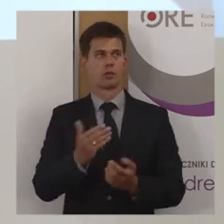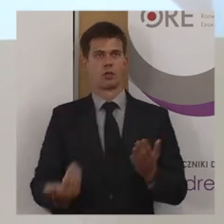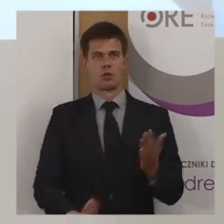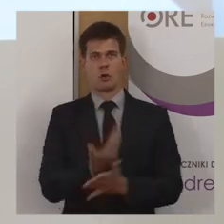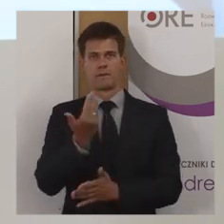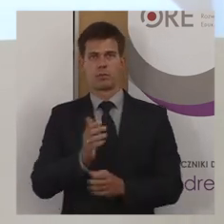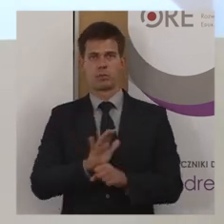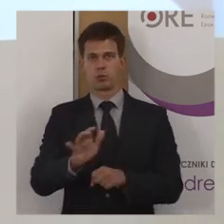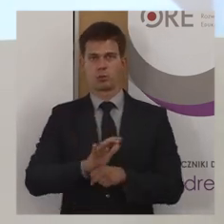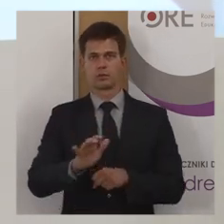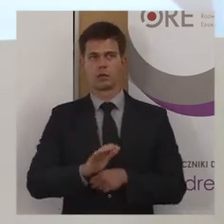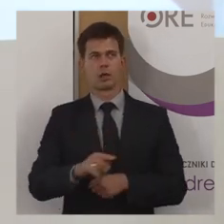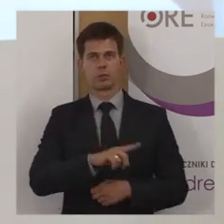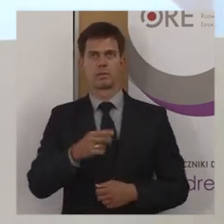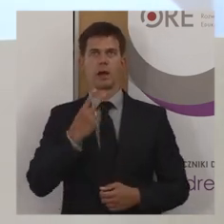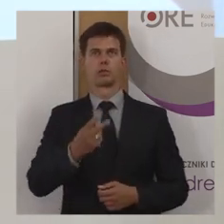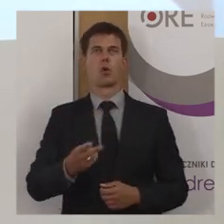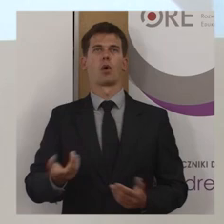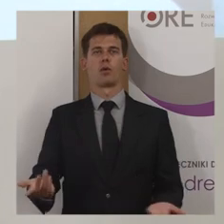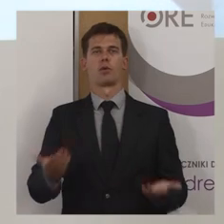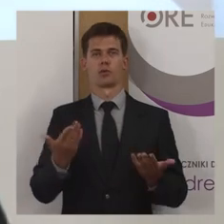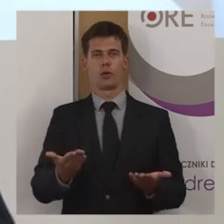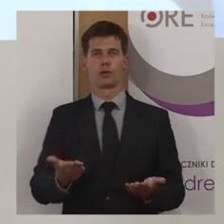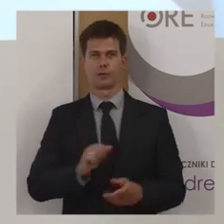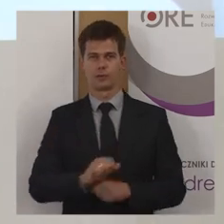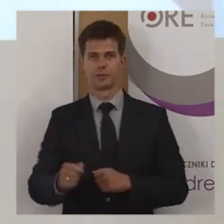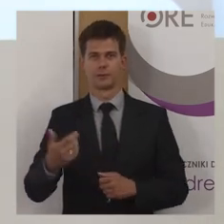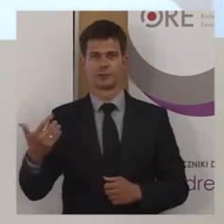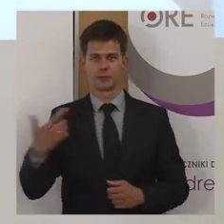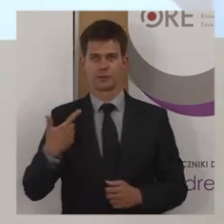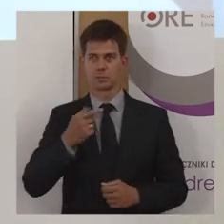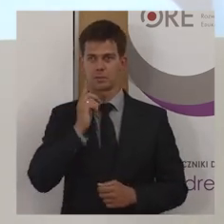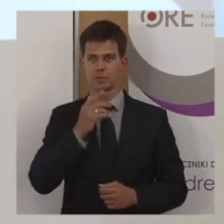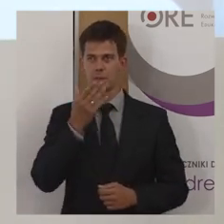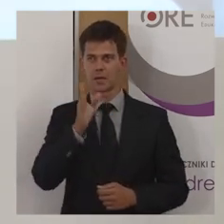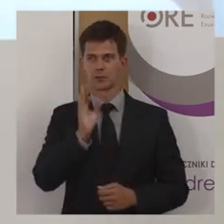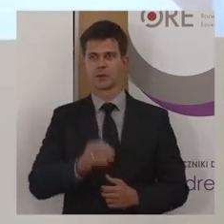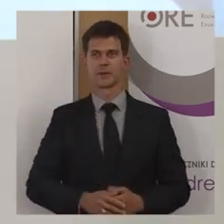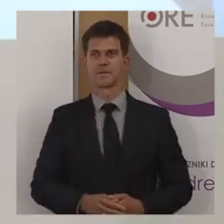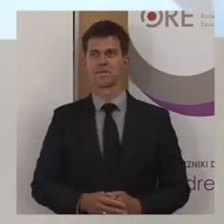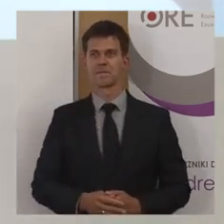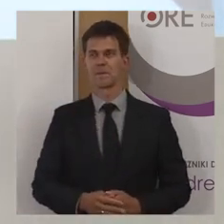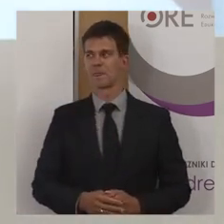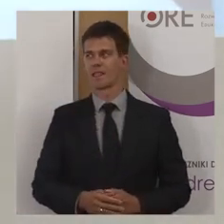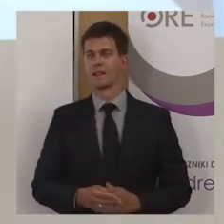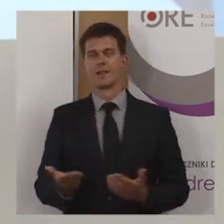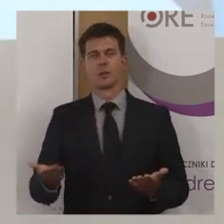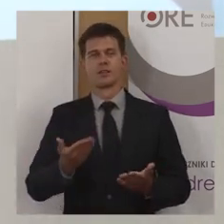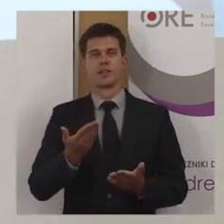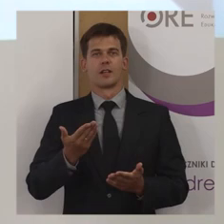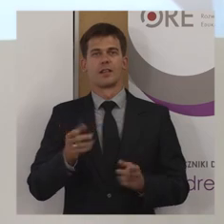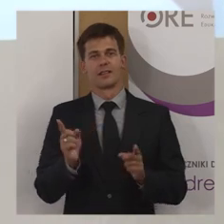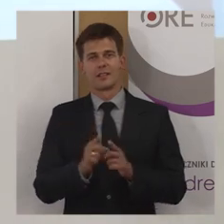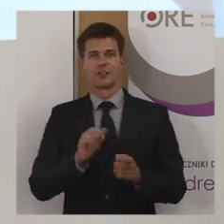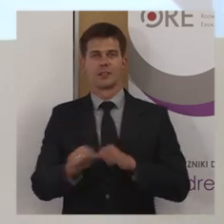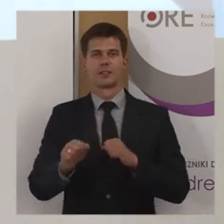firmy komercyjne, bo przecież to one rejestrują zdecydowaną większość, wszystkie podręczniki praktycznie jak dotychczas, choć oczywiście no, są